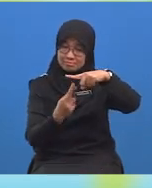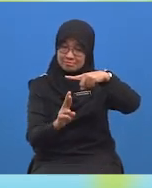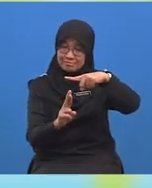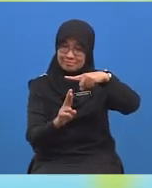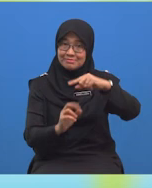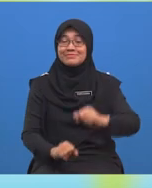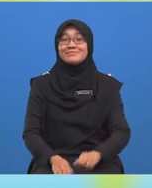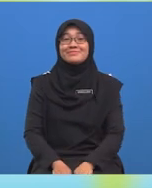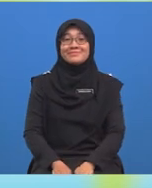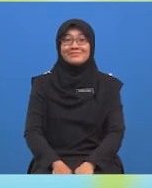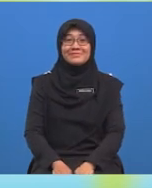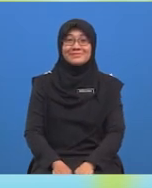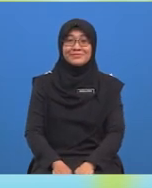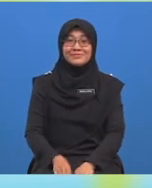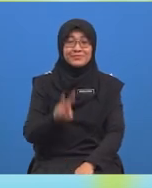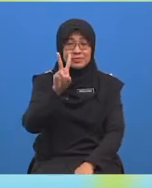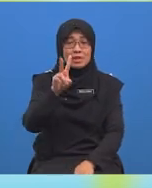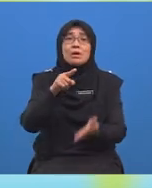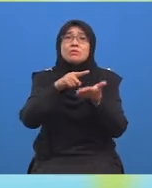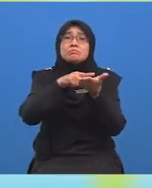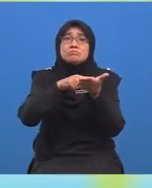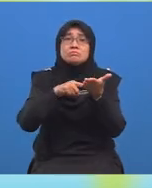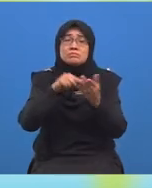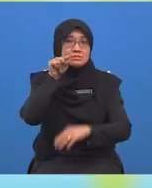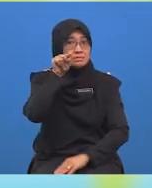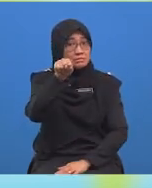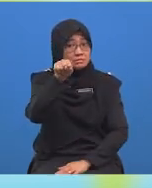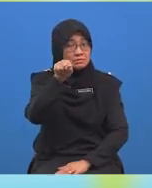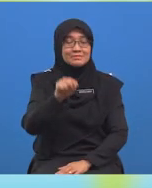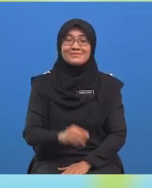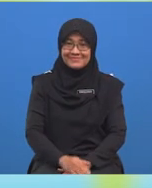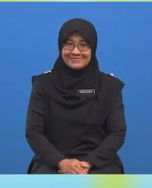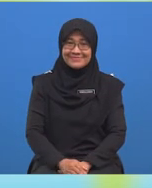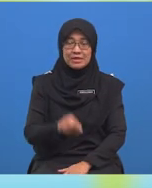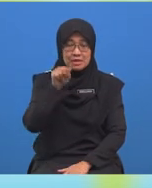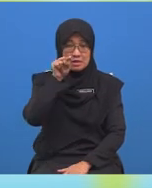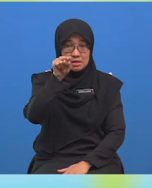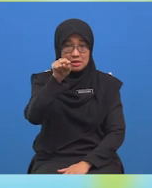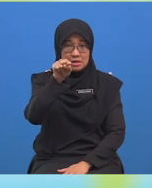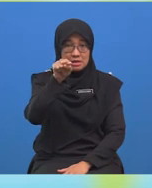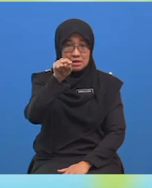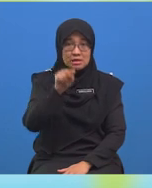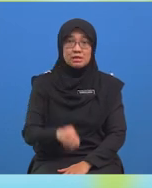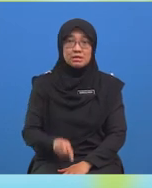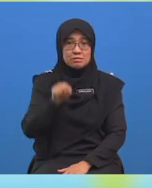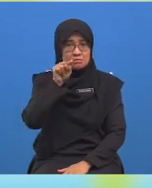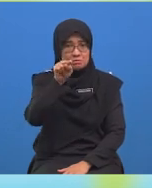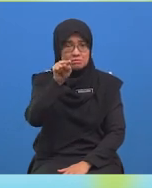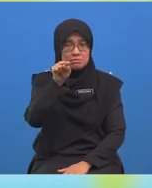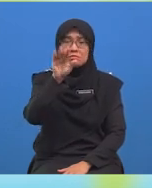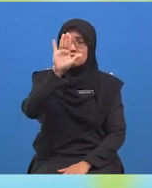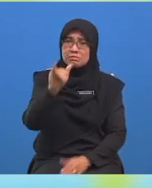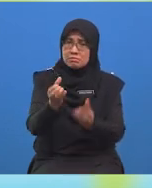2.15/1000. Kedua, apa maksud titik perpuluhan? Titik perpuluhan ialah titik